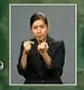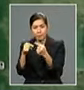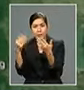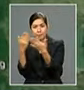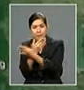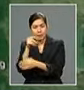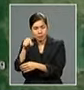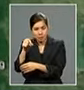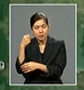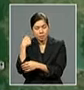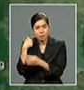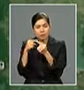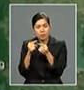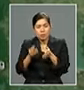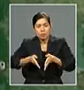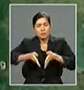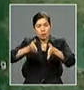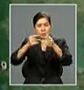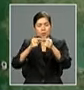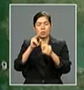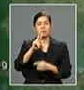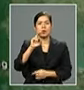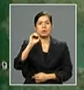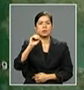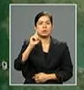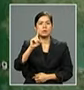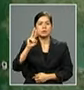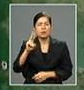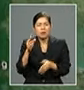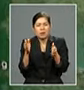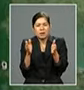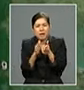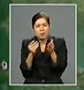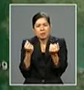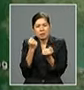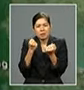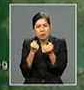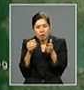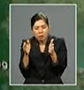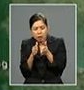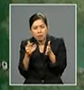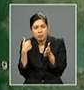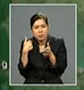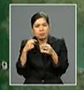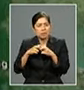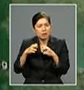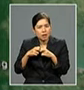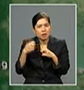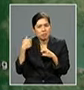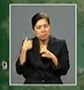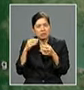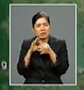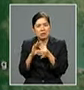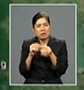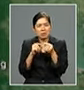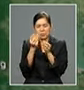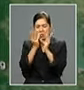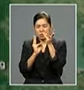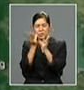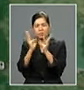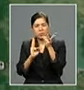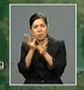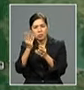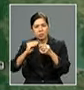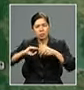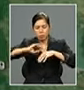ะครับ2012ซึ่งเป็นทางหลวงสายรองนะครับถนนค่อนข้างจะแคบแล้วก็ทำความเร็วไม่ได้ดีนักเพราะฉะนั้นปัญหาเกิดขึ้นไม่ว่าจะเป็นฝุ่นควันนะครับแล้วก็หลุมบ่อ